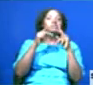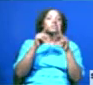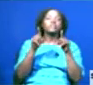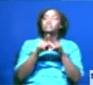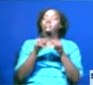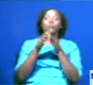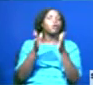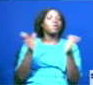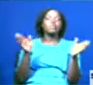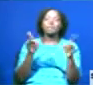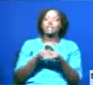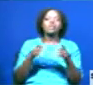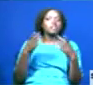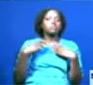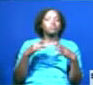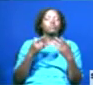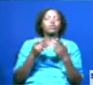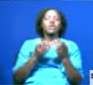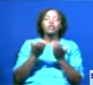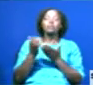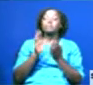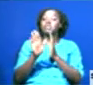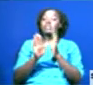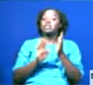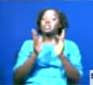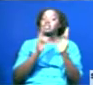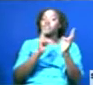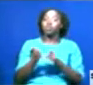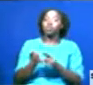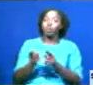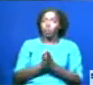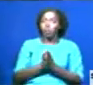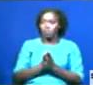huku wakazi wakiendelea na shughuli zao za kawaida.